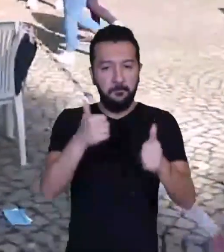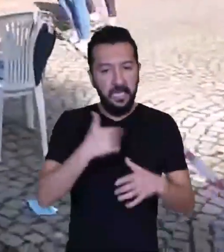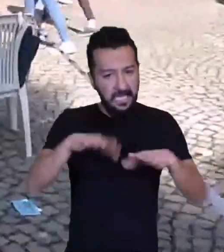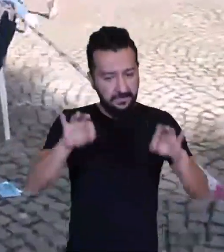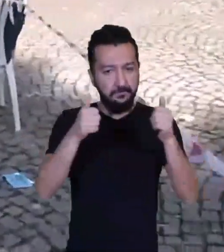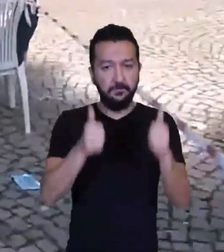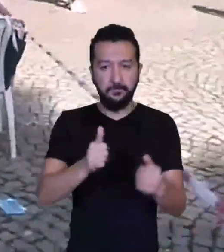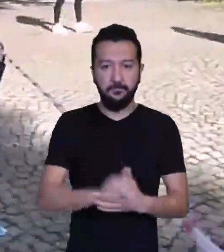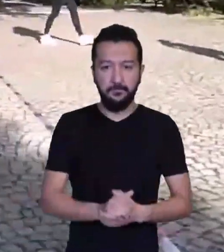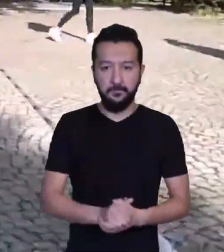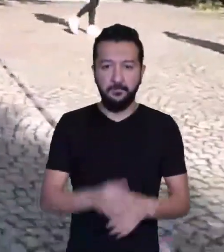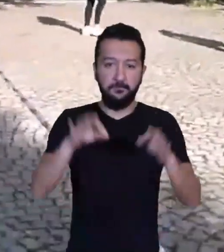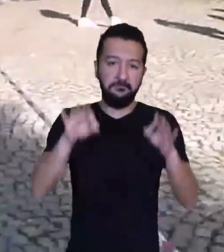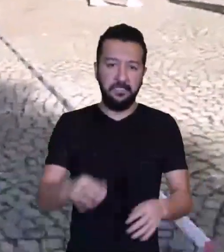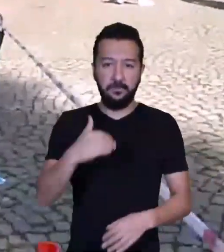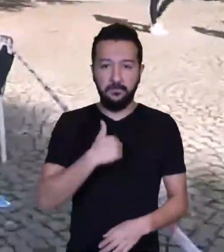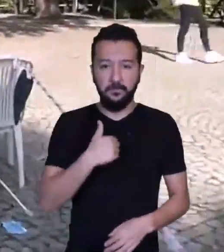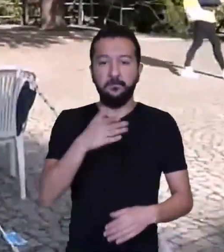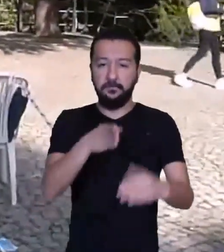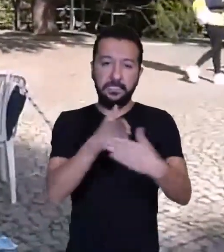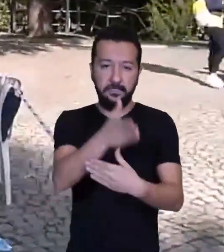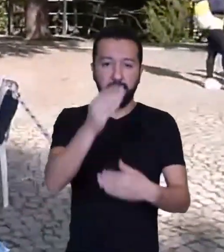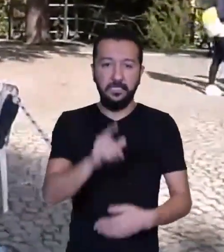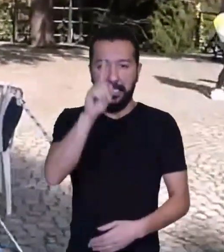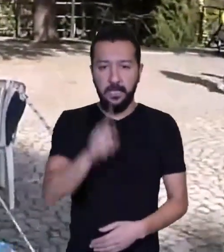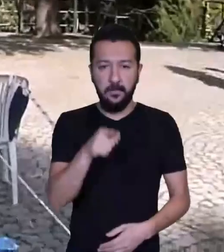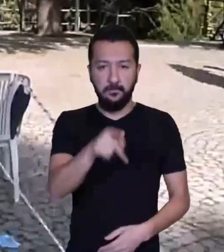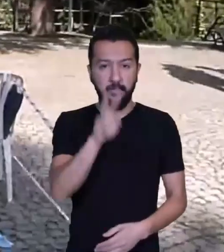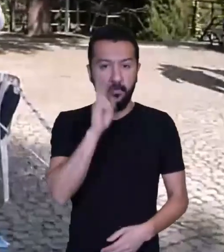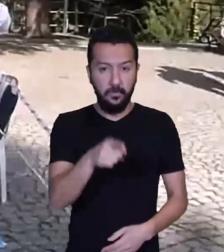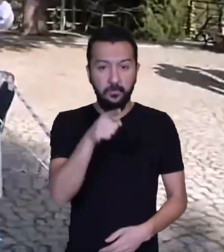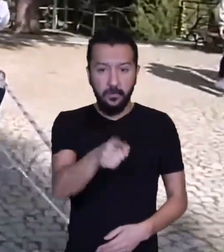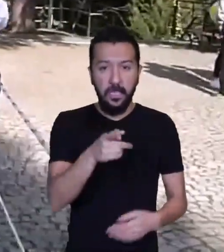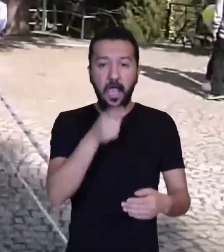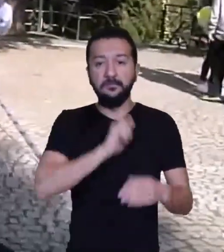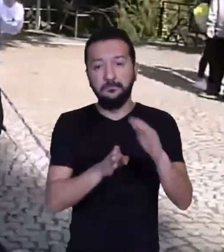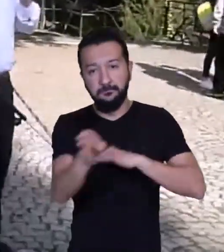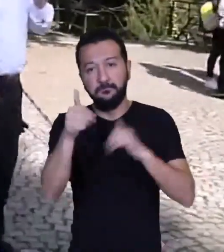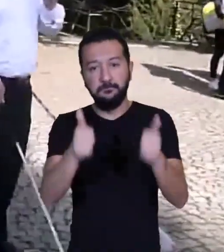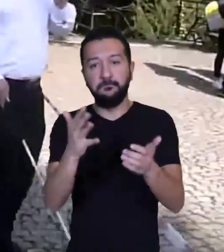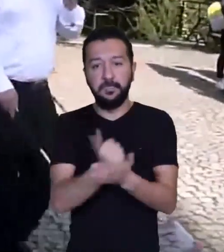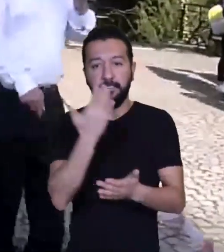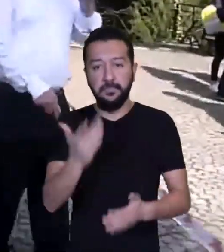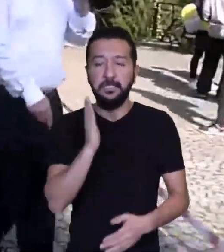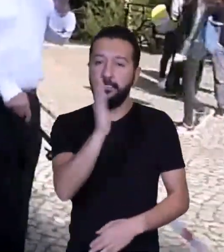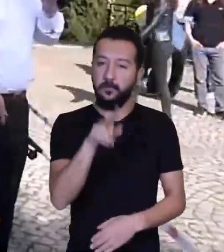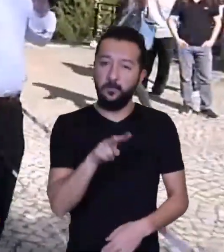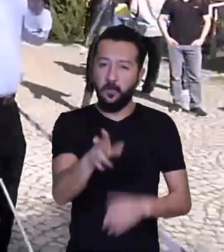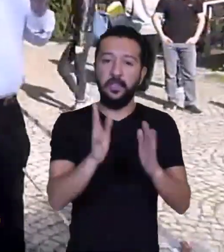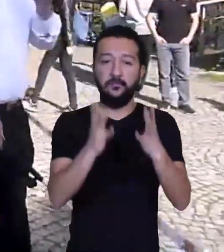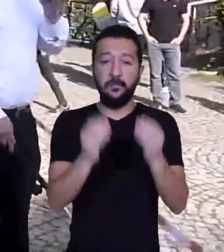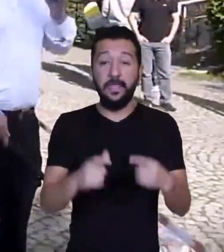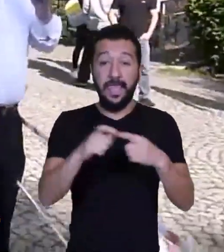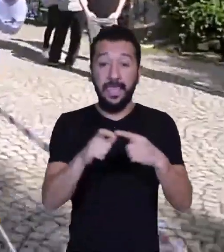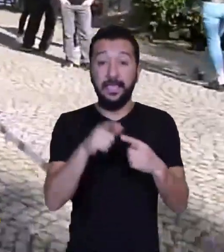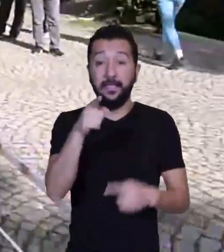hazırım. Evet, şu an başladım. Parkura girdim. Evet, ilk bir şeyi gördüm orada. Evet, çarpmadan geçmeyi başardım. İlerlemeye devam ediyorum.